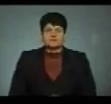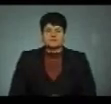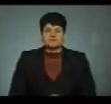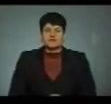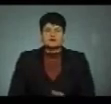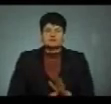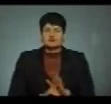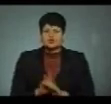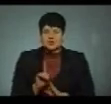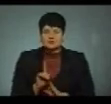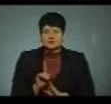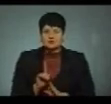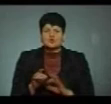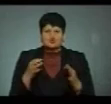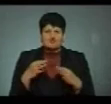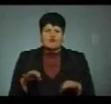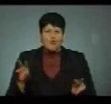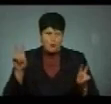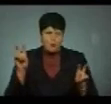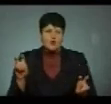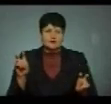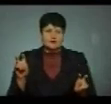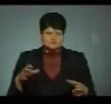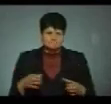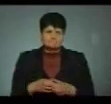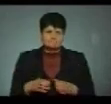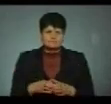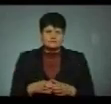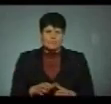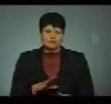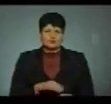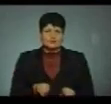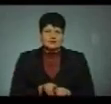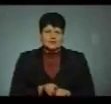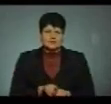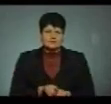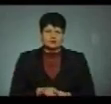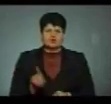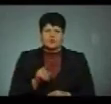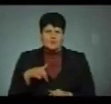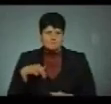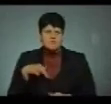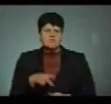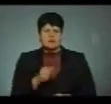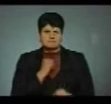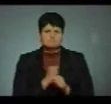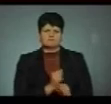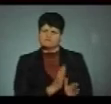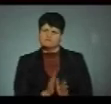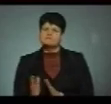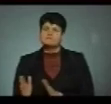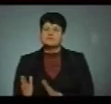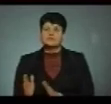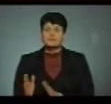спочатку Свобода, як політична партія, риторика була така агресивна, що ми підемо, наведемо порядок і так